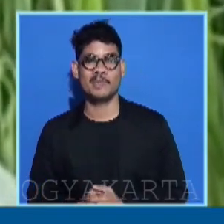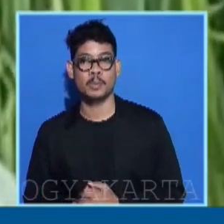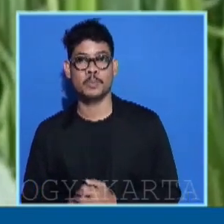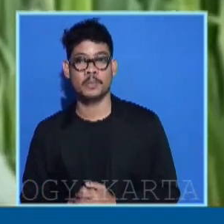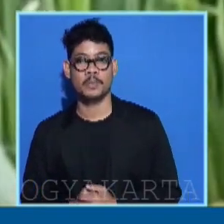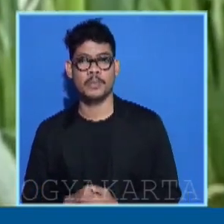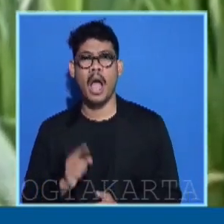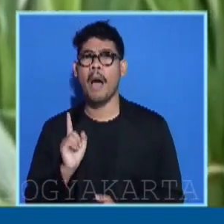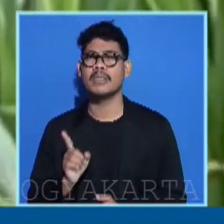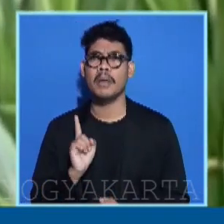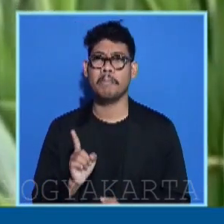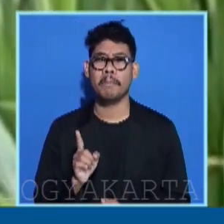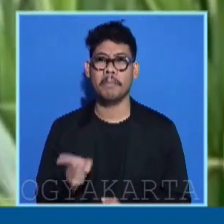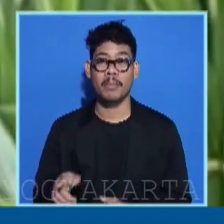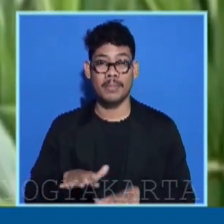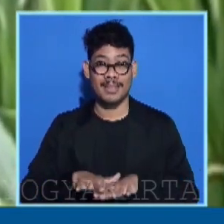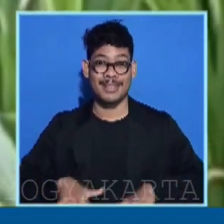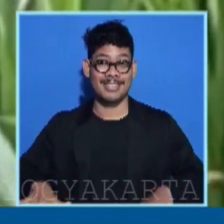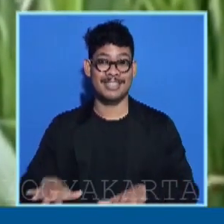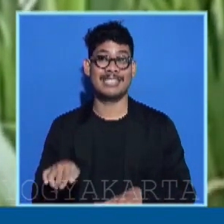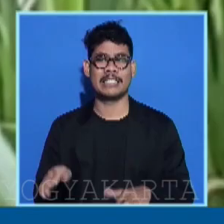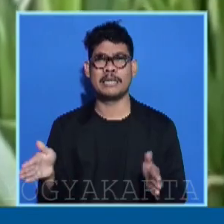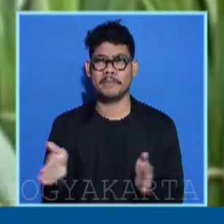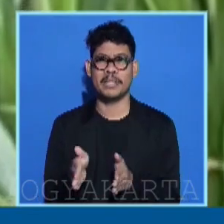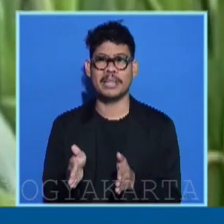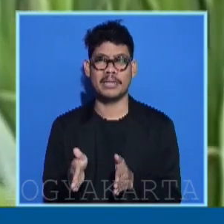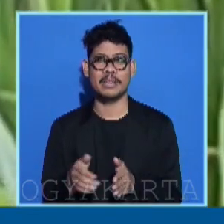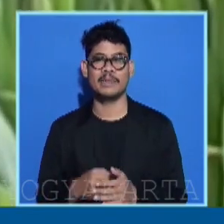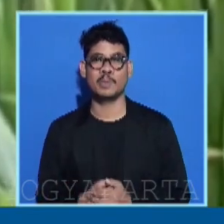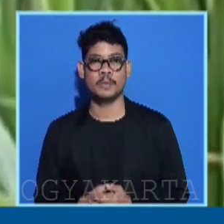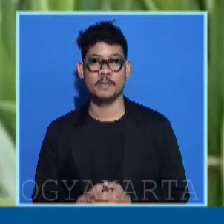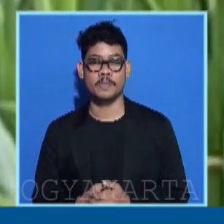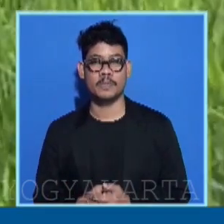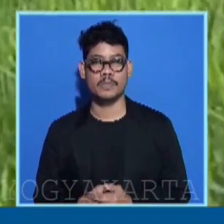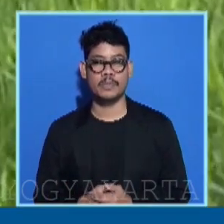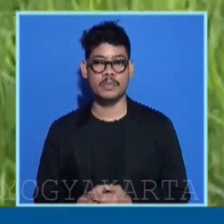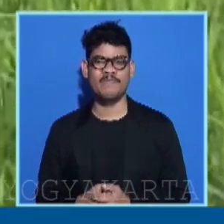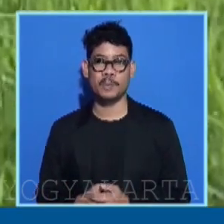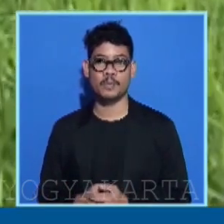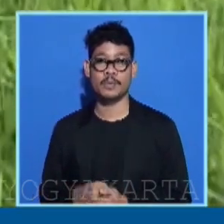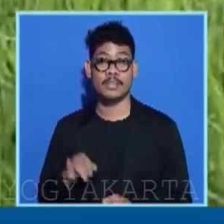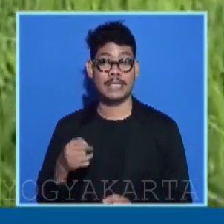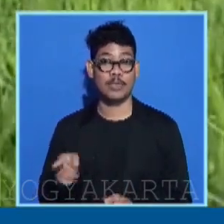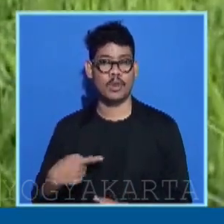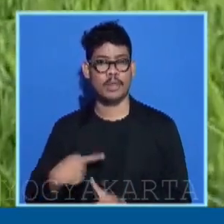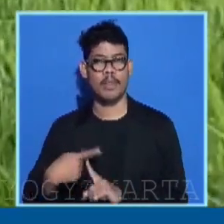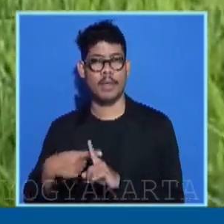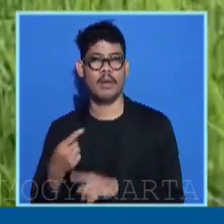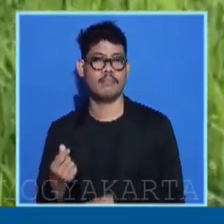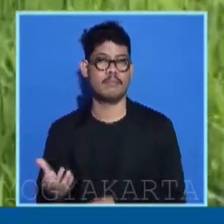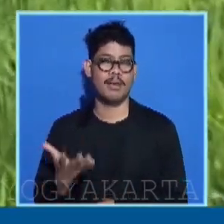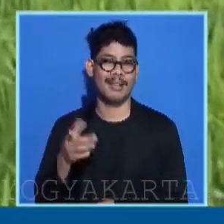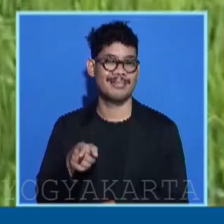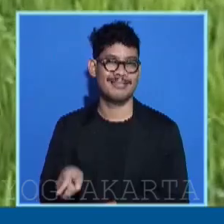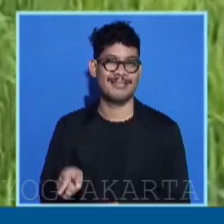jalaran piambipun namung gadah Lan tegalan men kemaon motenarangeting Kang nambahulutun lanah iling